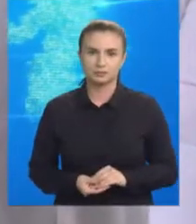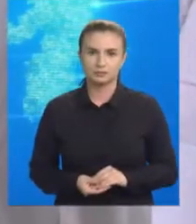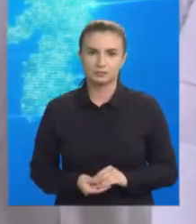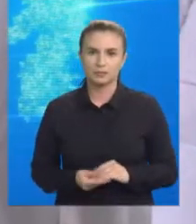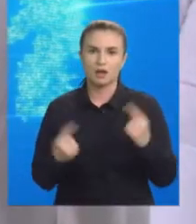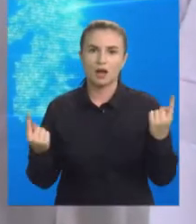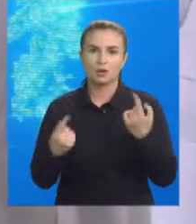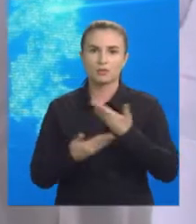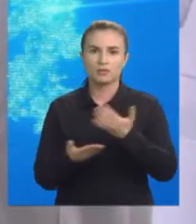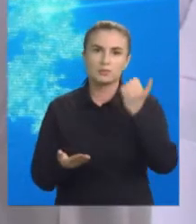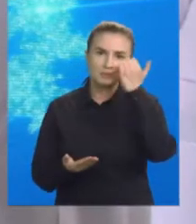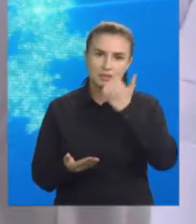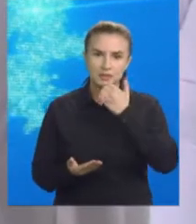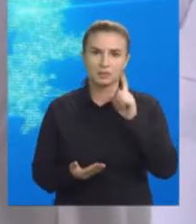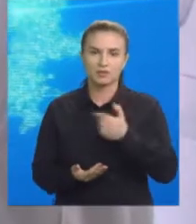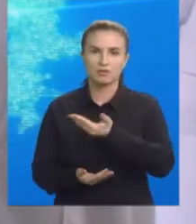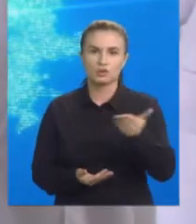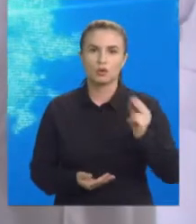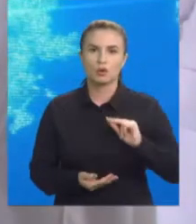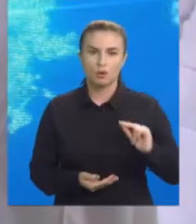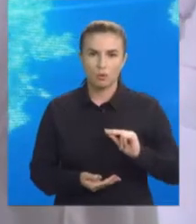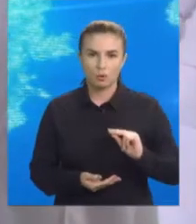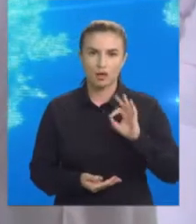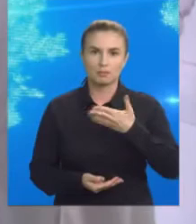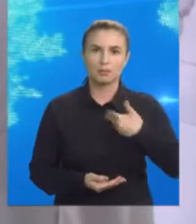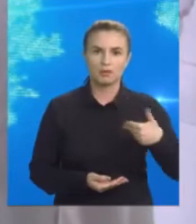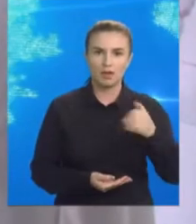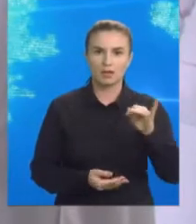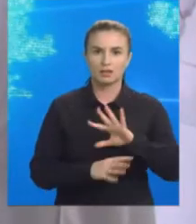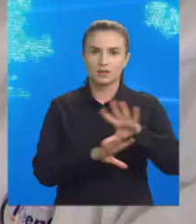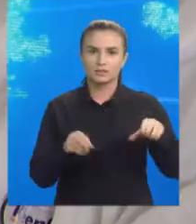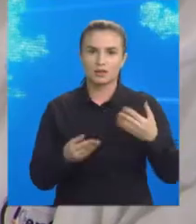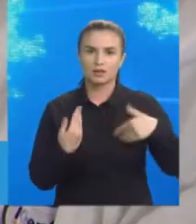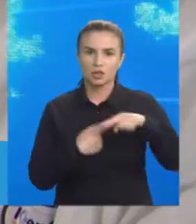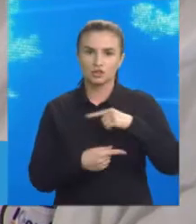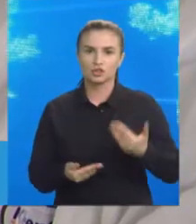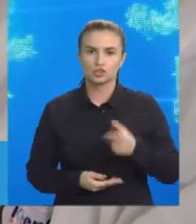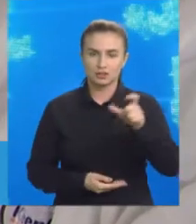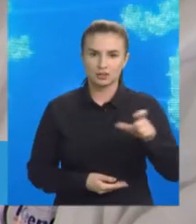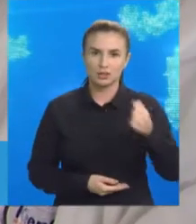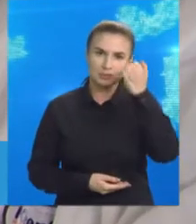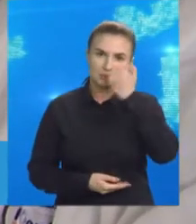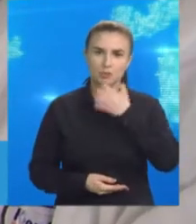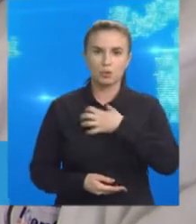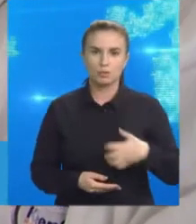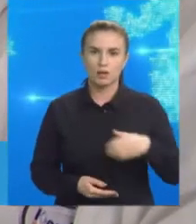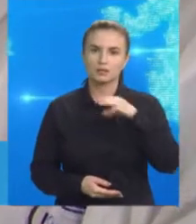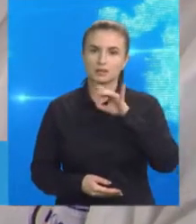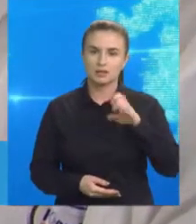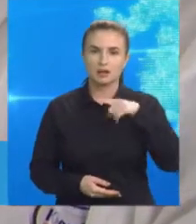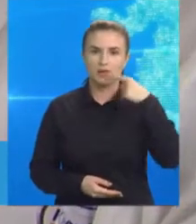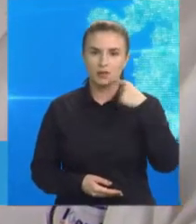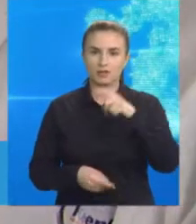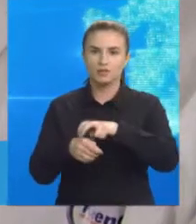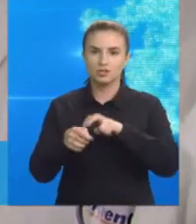вам спасибо за вашу работу и от меня, и от всех наших жителей. Спасибо. Губернатор Алексей Текслер говорит